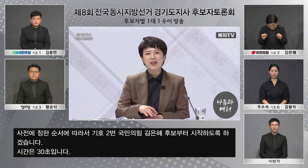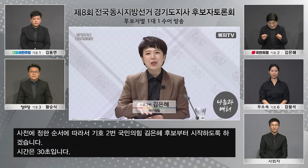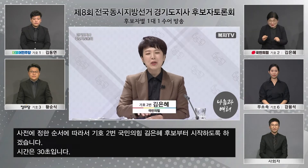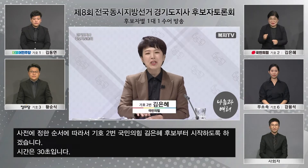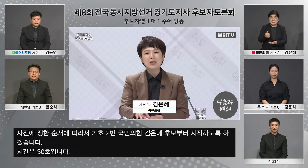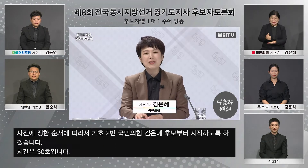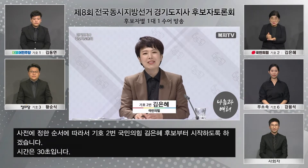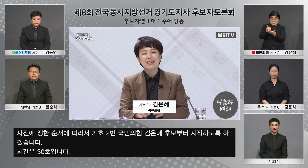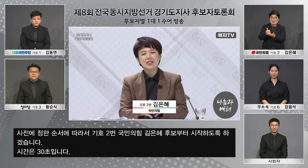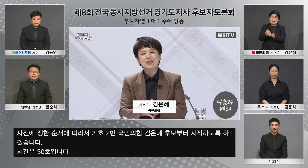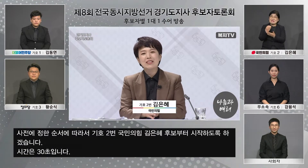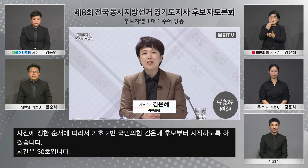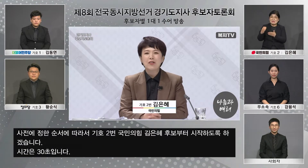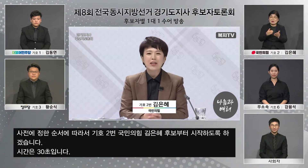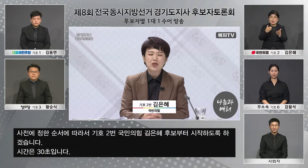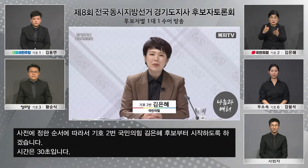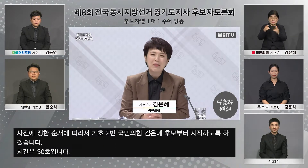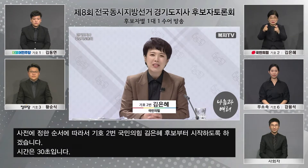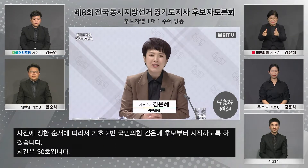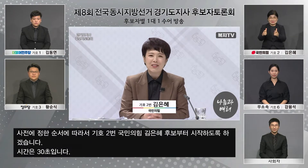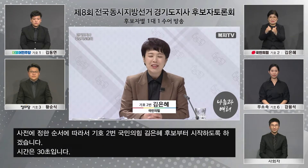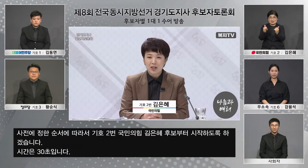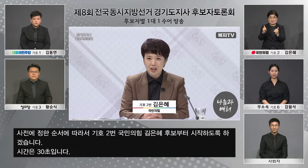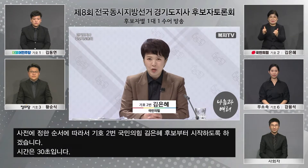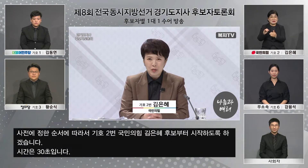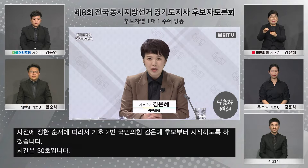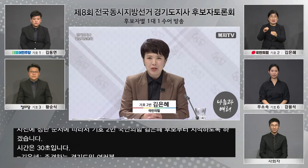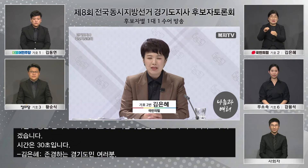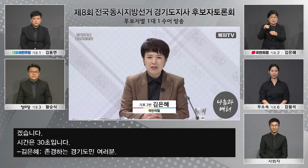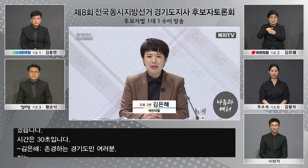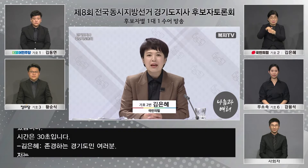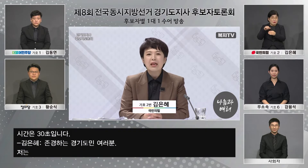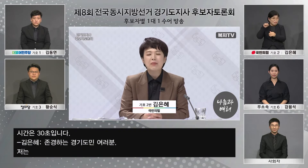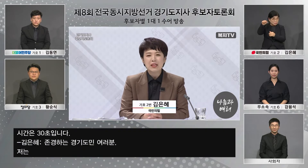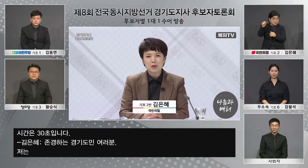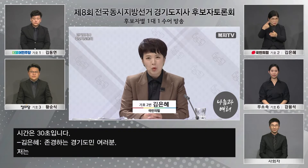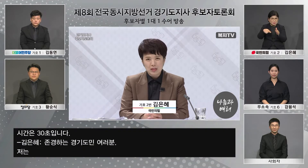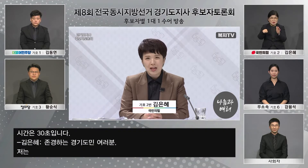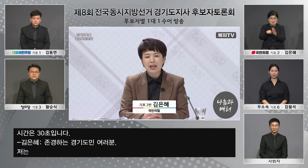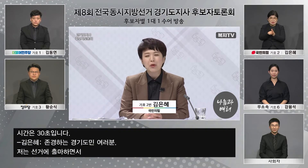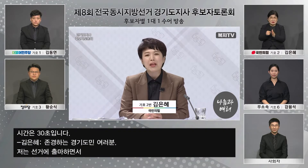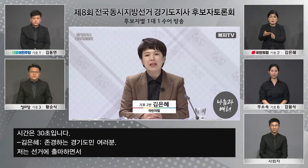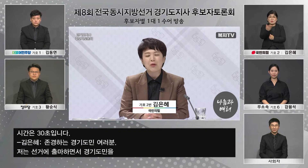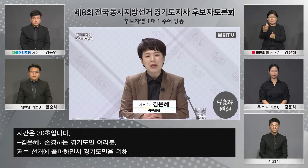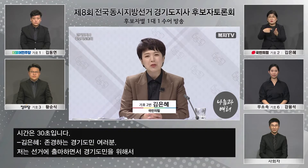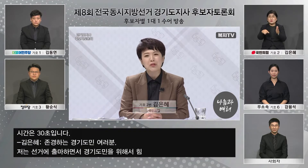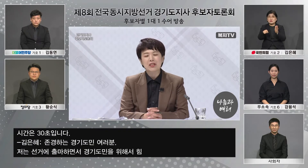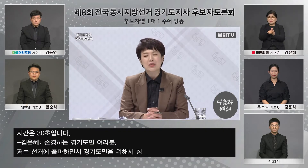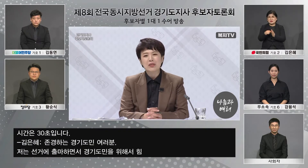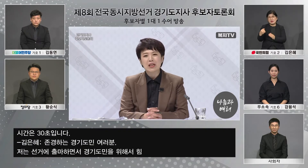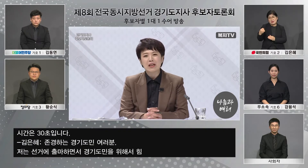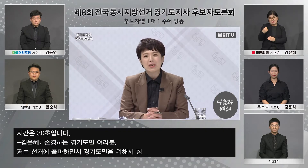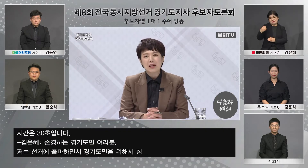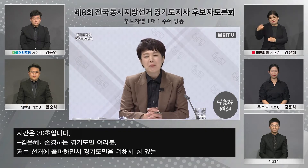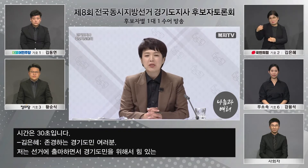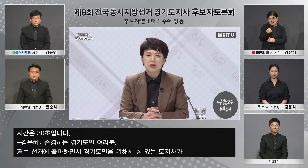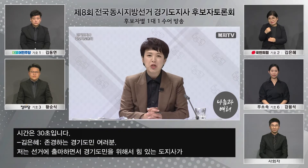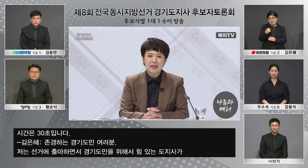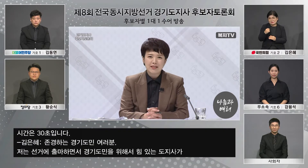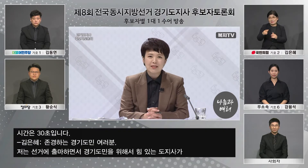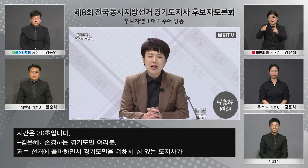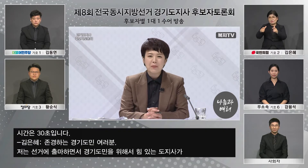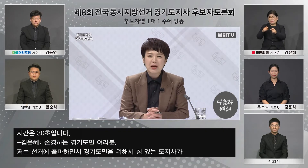존경하는 경기도민 여러분, 저는 선거에 출마하면서 경기도민을 위해서 힘 있는 도지사가 되겠다고 약속드렸습니다.